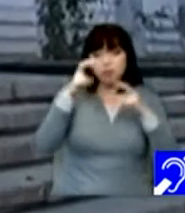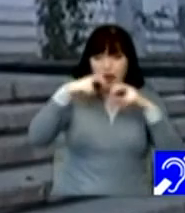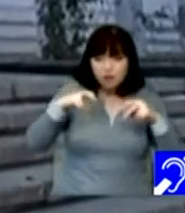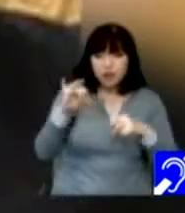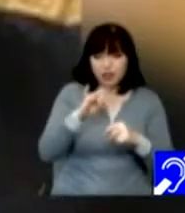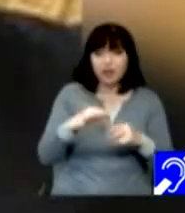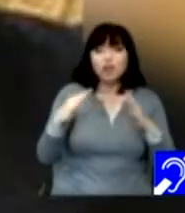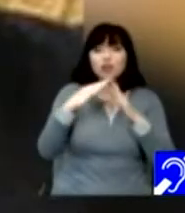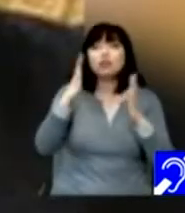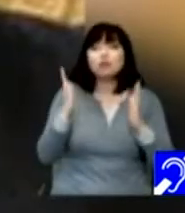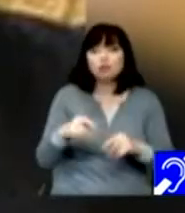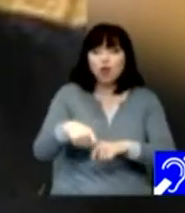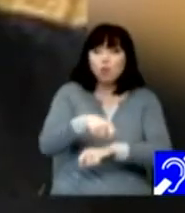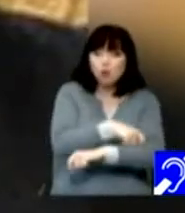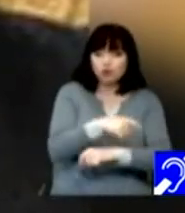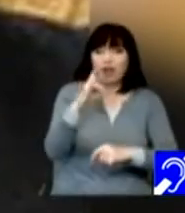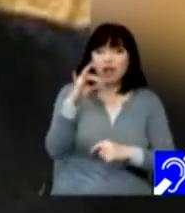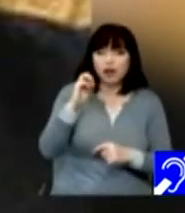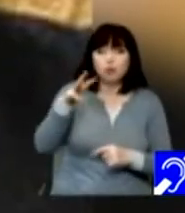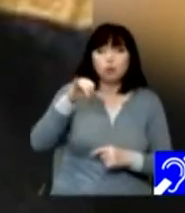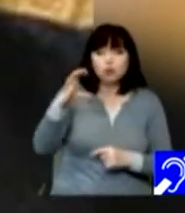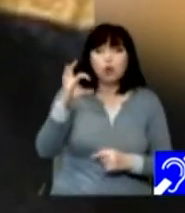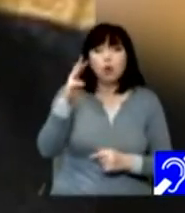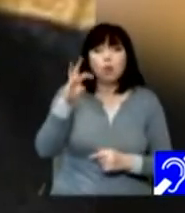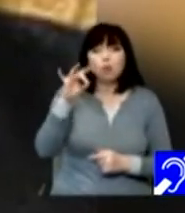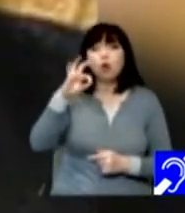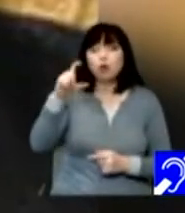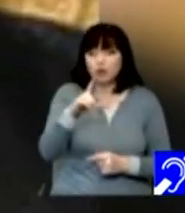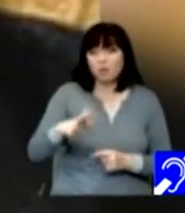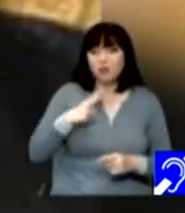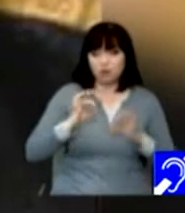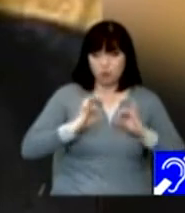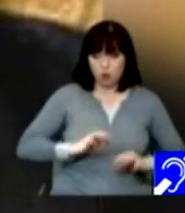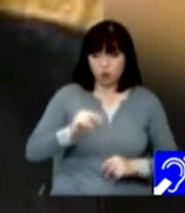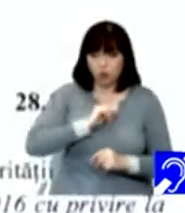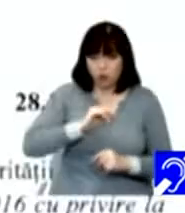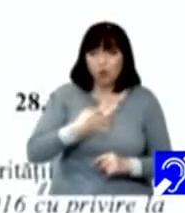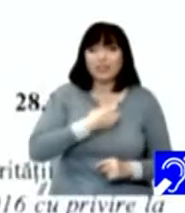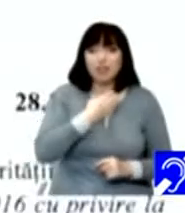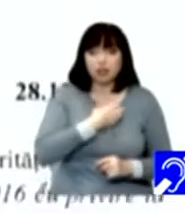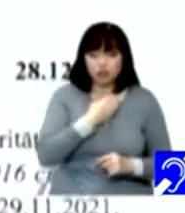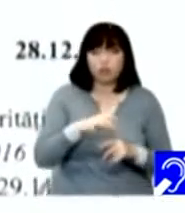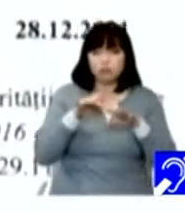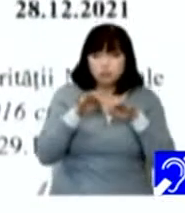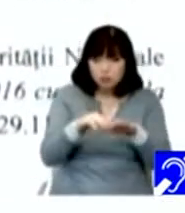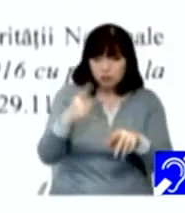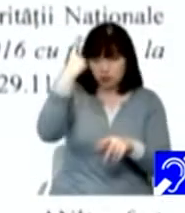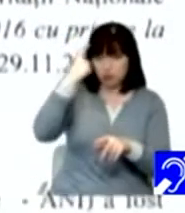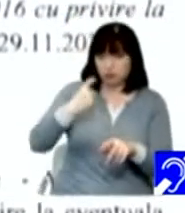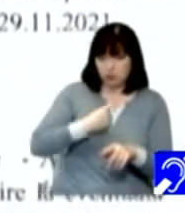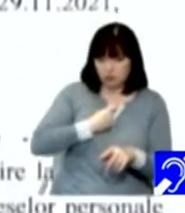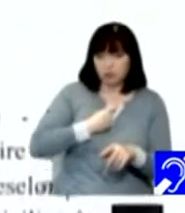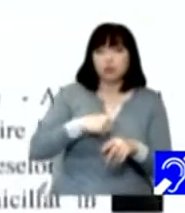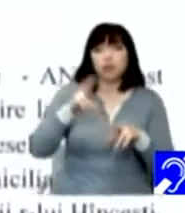și averea lui Remus Moroz, procuror șef adjunct interimar al Procuraturii Raionului Strășeni. Ancheta a pornit în urma unei sesizări făcute